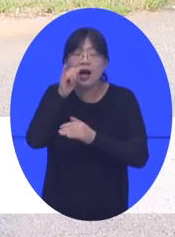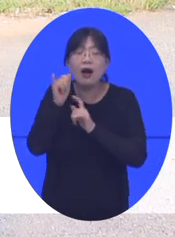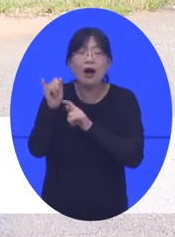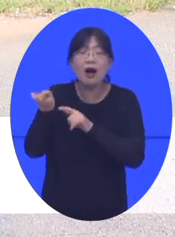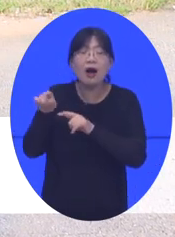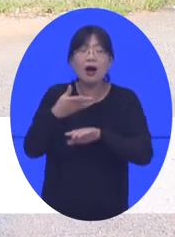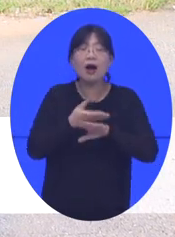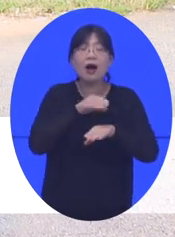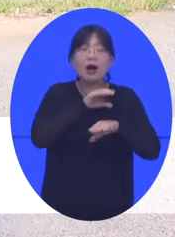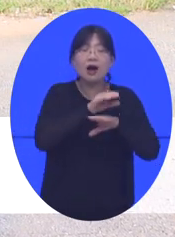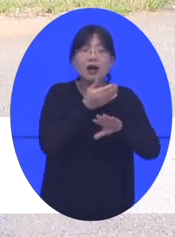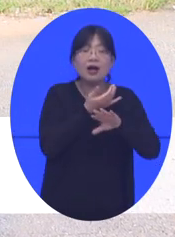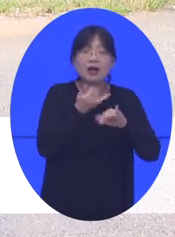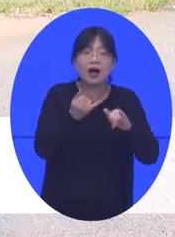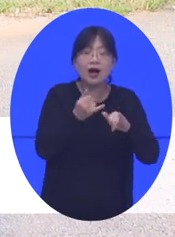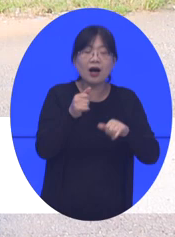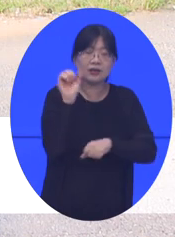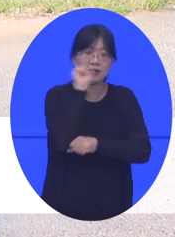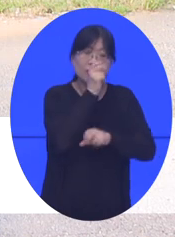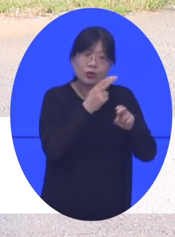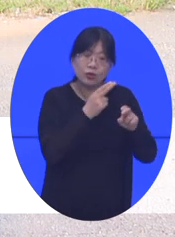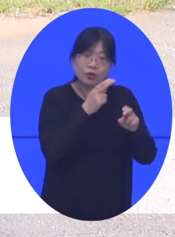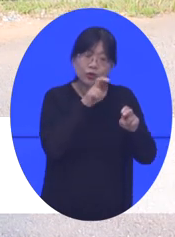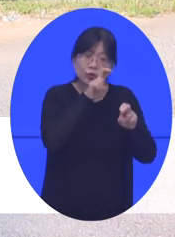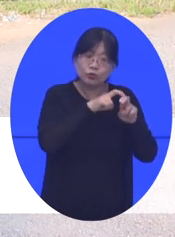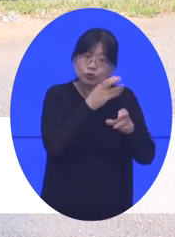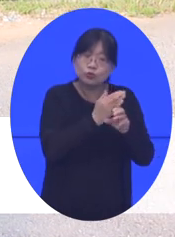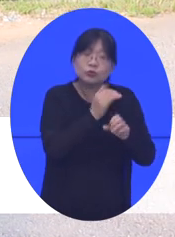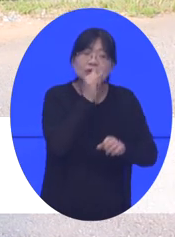그러니까 다른 차는 또 다른 분이 타고 다니시죠?